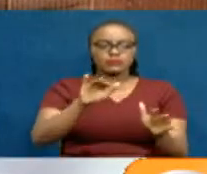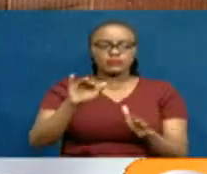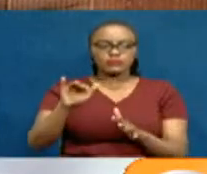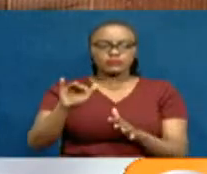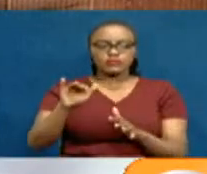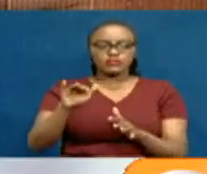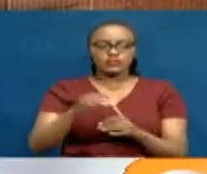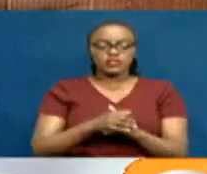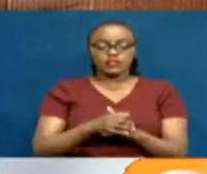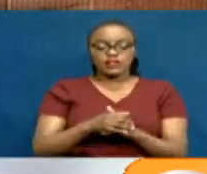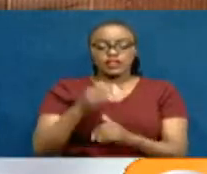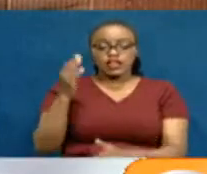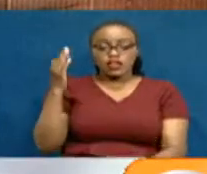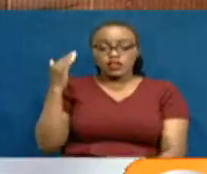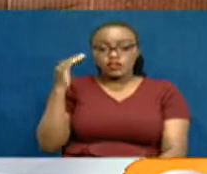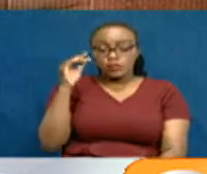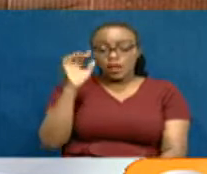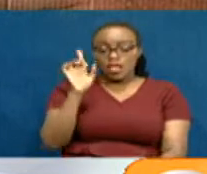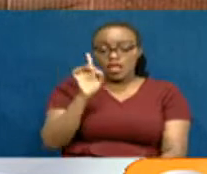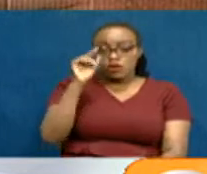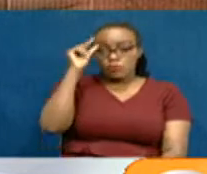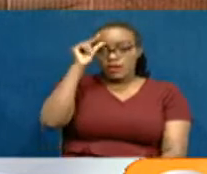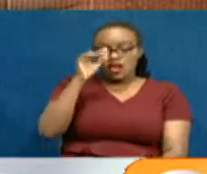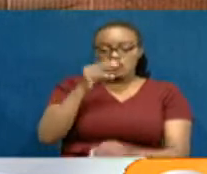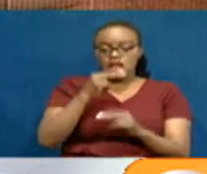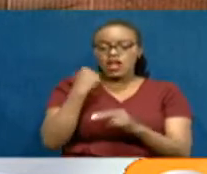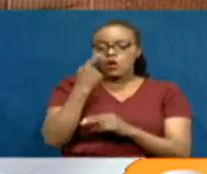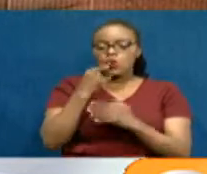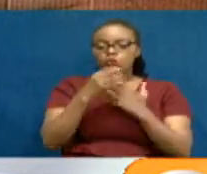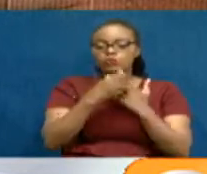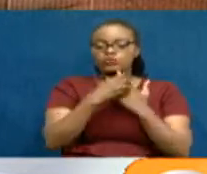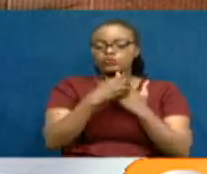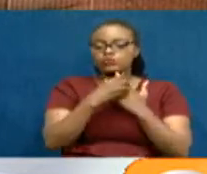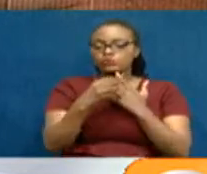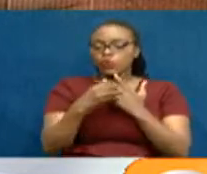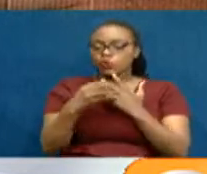Aliyekuwa gavana wa Nairobi Mike Sonko sasa ameondolewa rasmi kwenye orodha ya